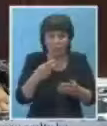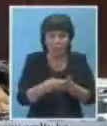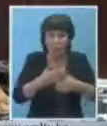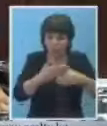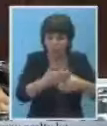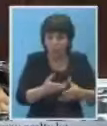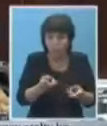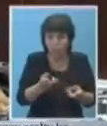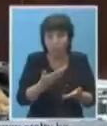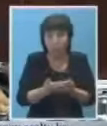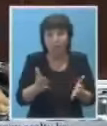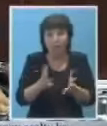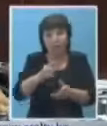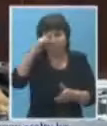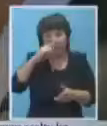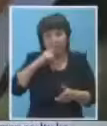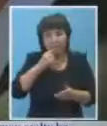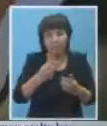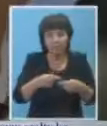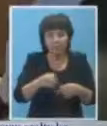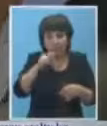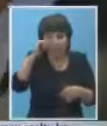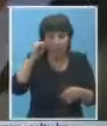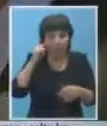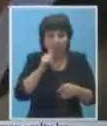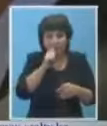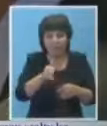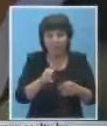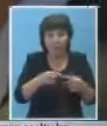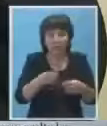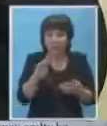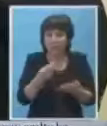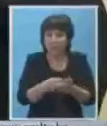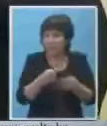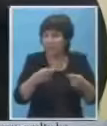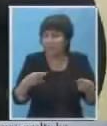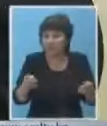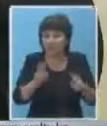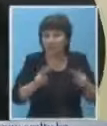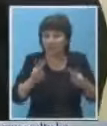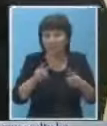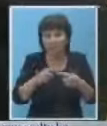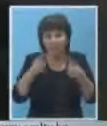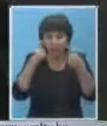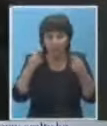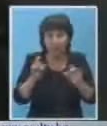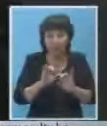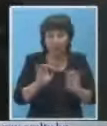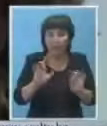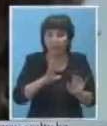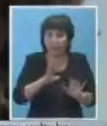көмек берілуі тиіс болатын. Бірақ Қазақстанның бұл көмегінен Қырғызстан бас тартады, тиісті қаражаттарды басқа жақтан қарастырады деген ақпарат та тарап